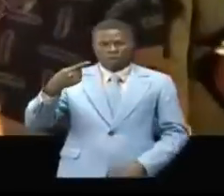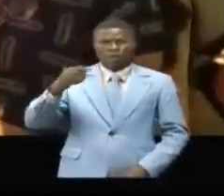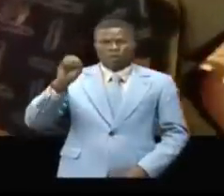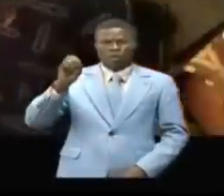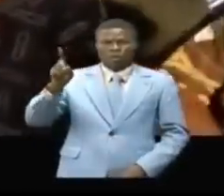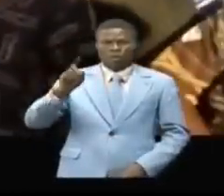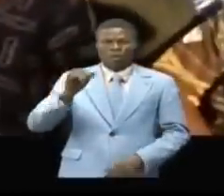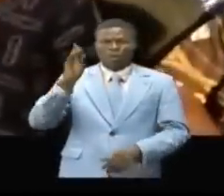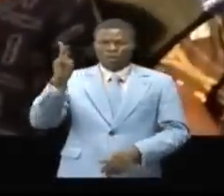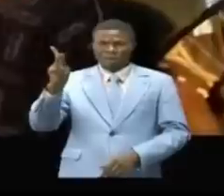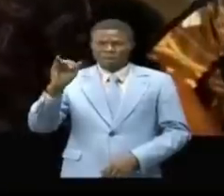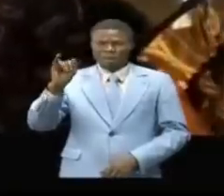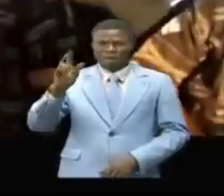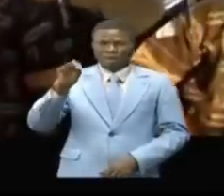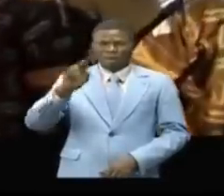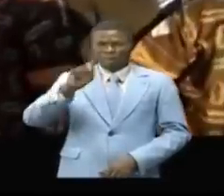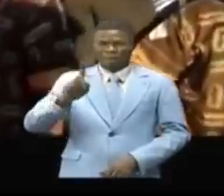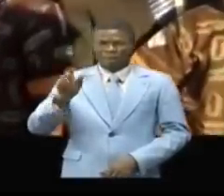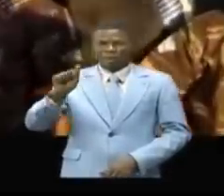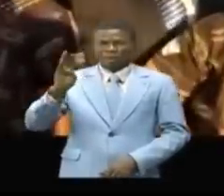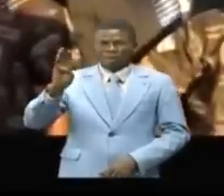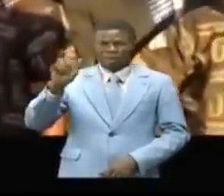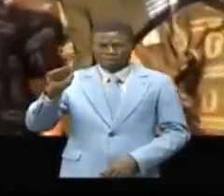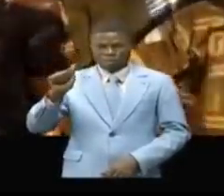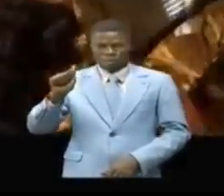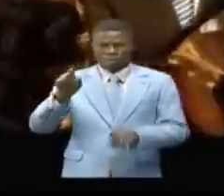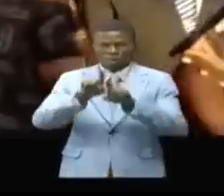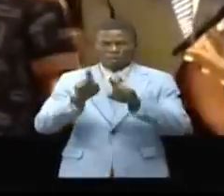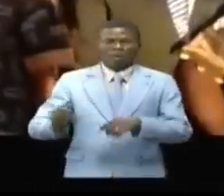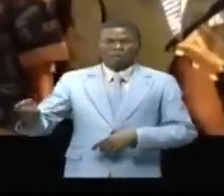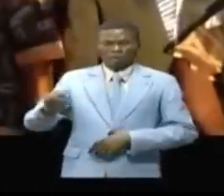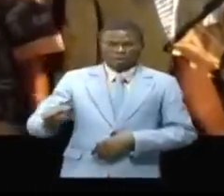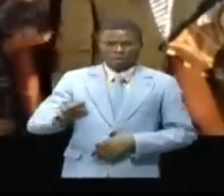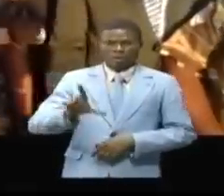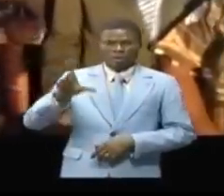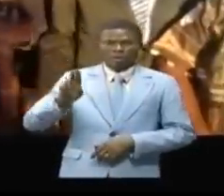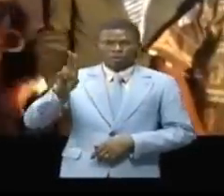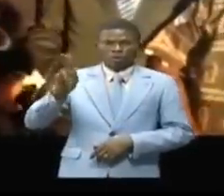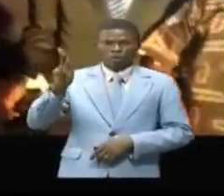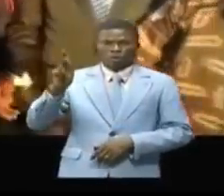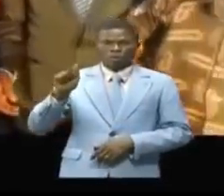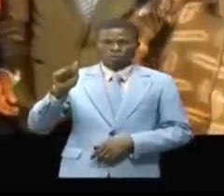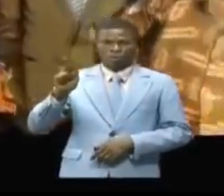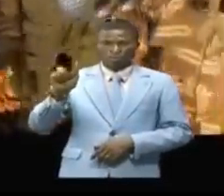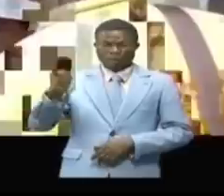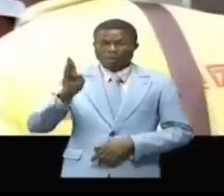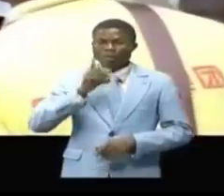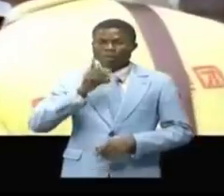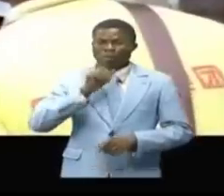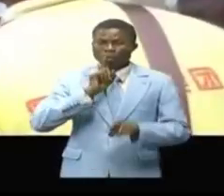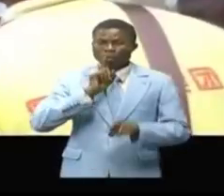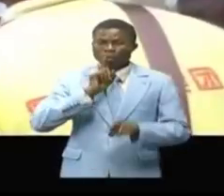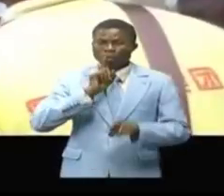Kinzamba et tant d'autres villages du secteur de Lozo et du secteur de Lukamba. Dans ses échanges avec